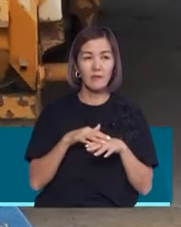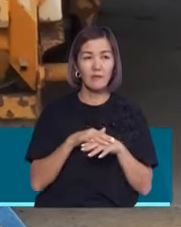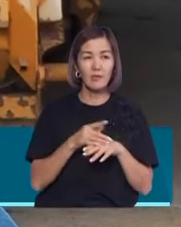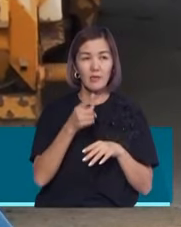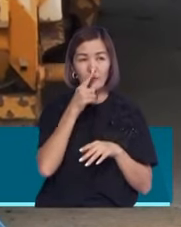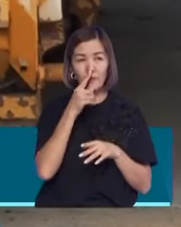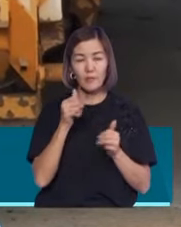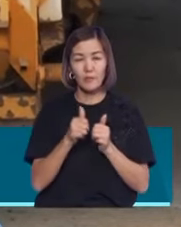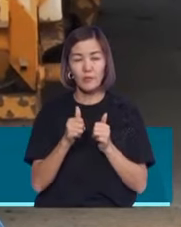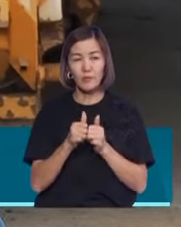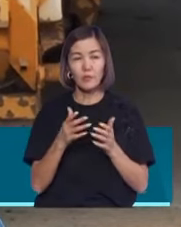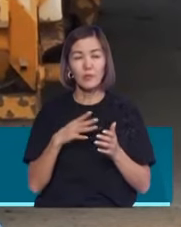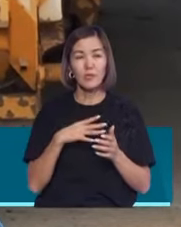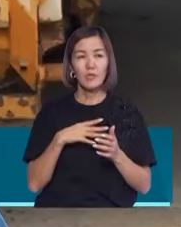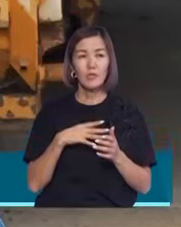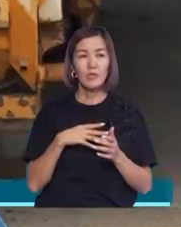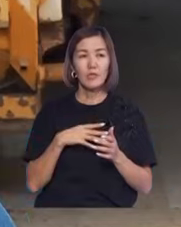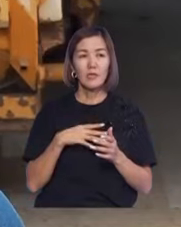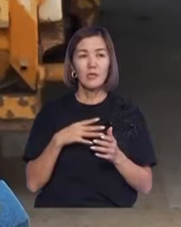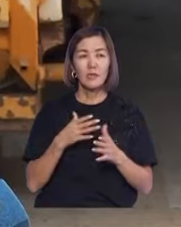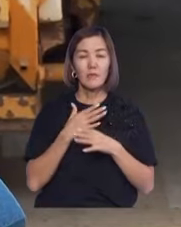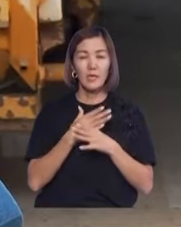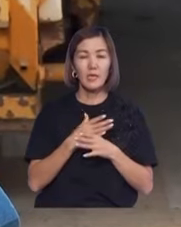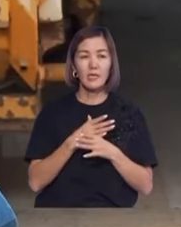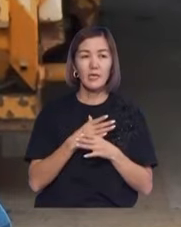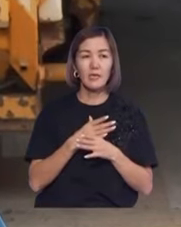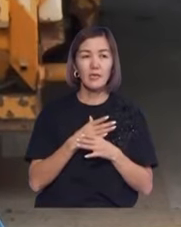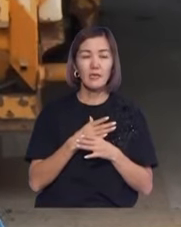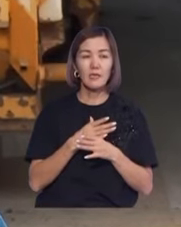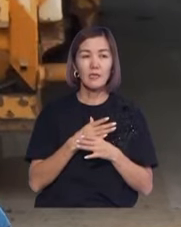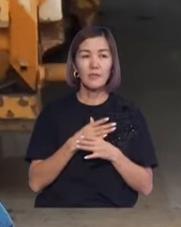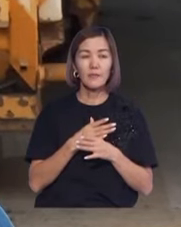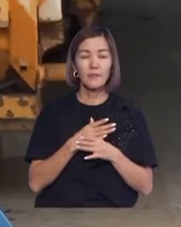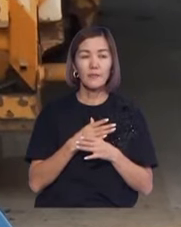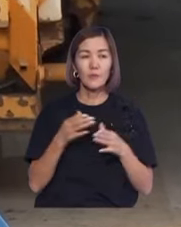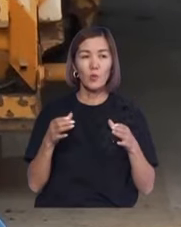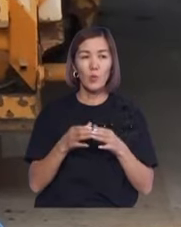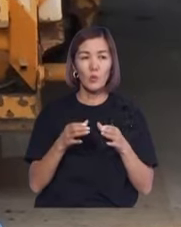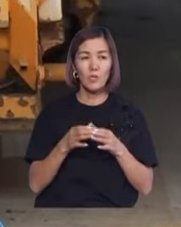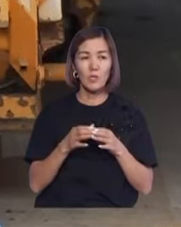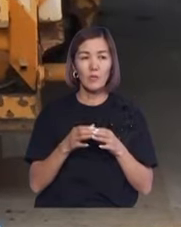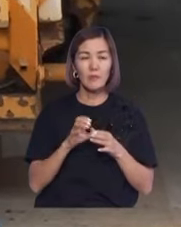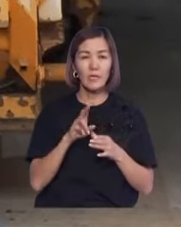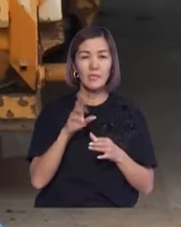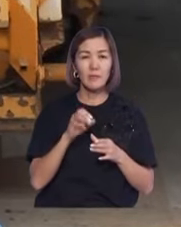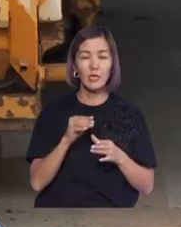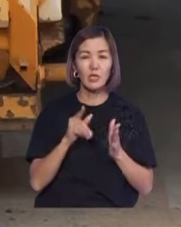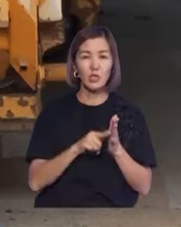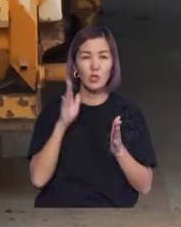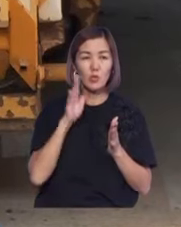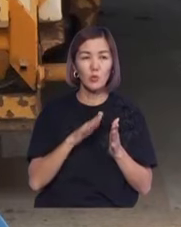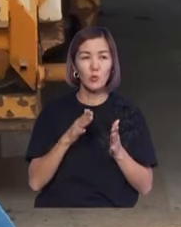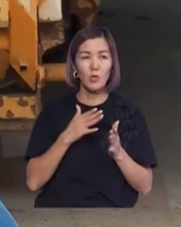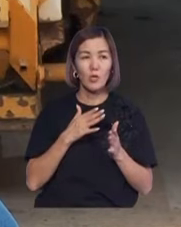ближайших поселков. А благодаря холдингам, таким как СПК ЖТСУ, очень много они